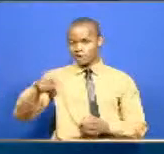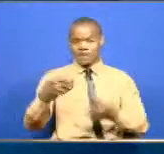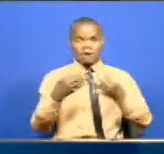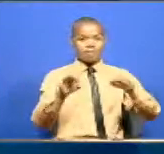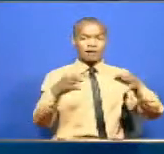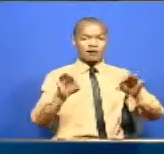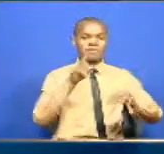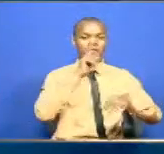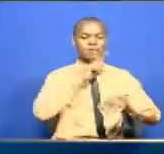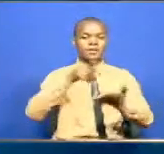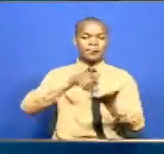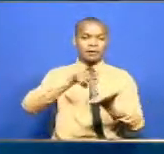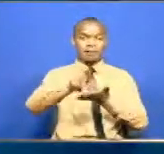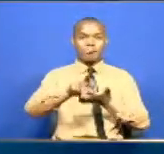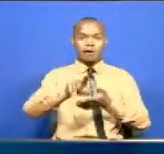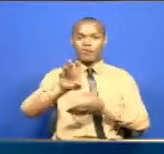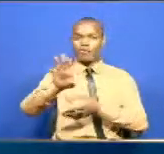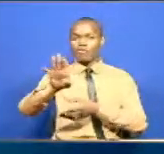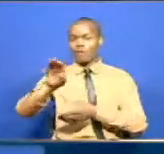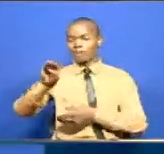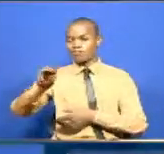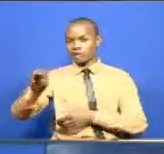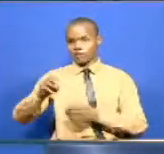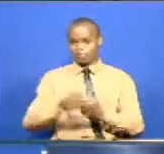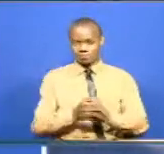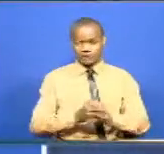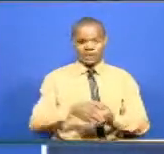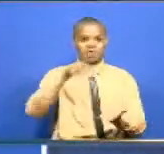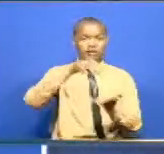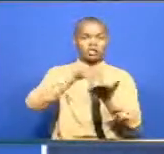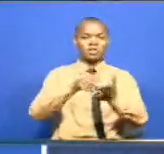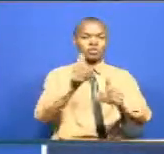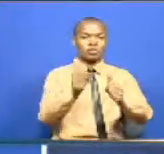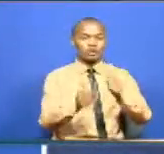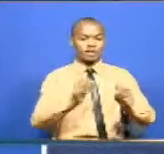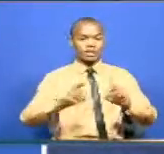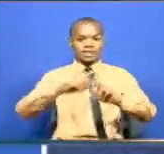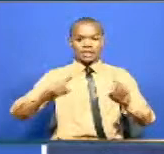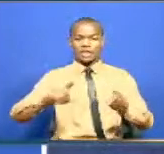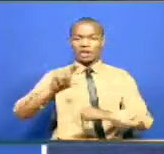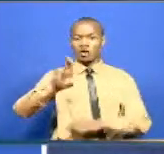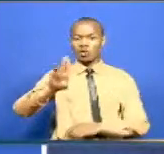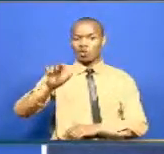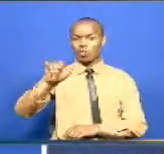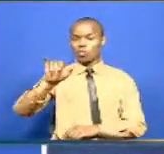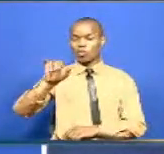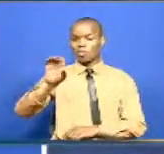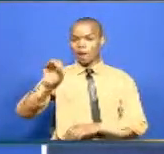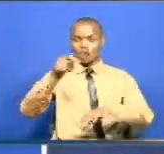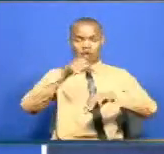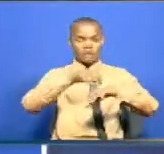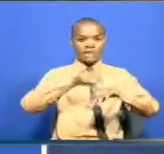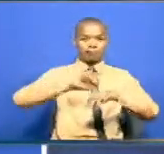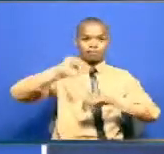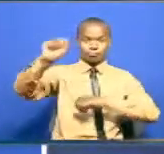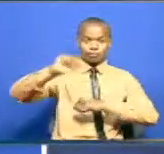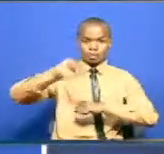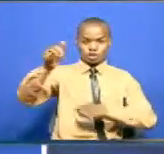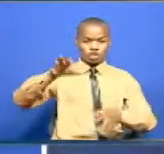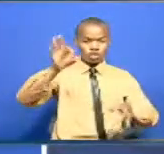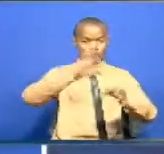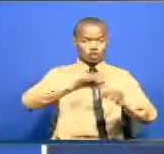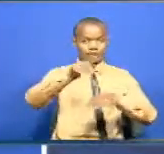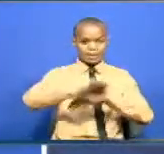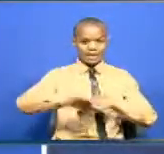milioni 4. Jumwa ameshtakiwa kwa mauaji ya Ngumbao Jilo wakati wa ghasia za kampeni ya uchaguzi mdogo katika eneo